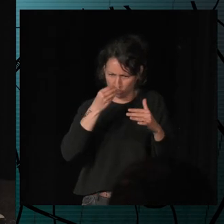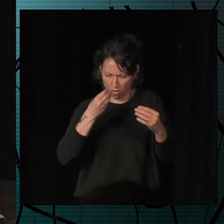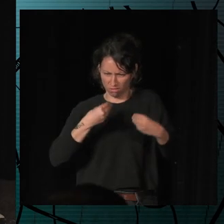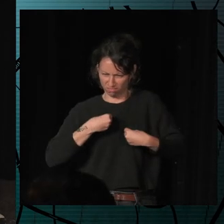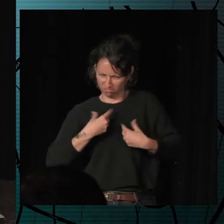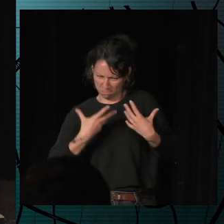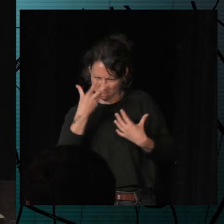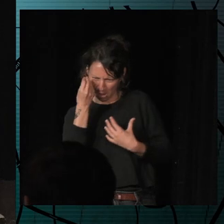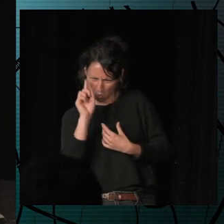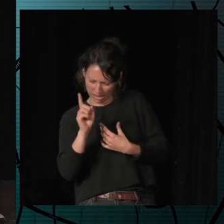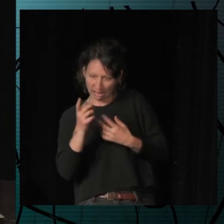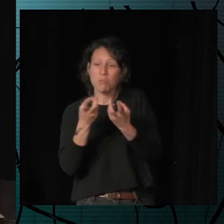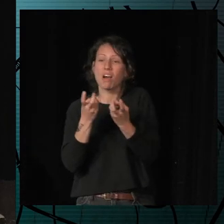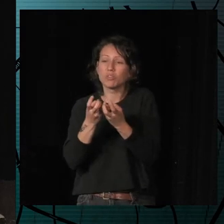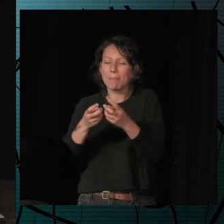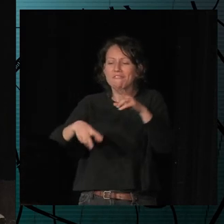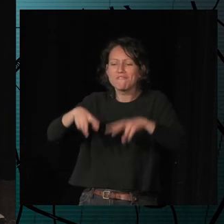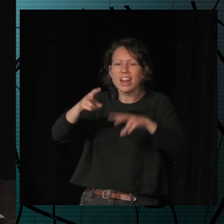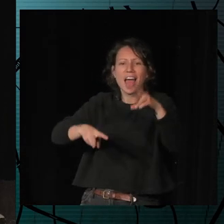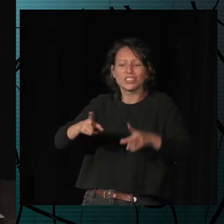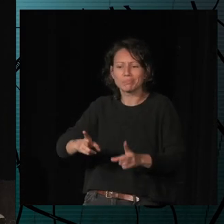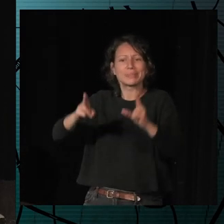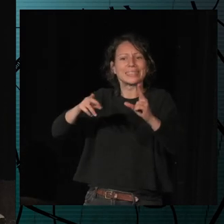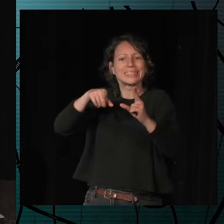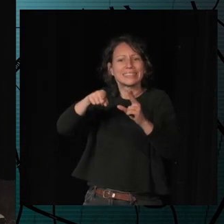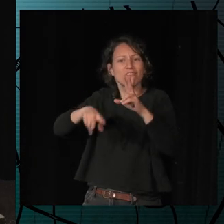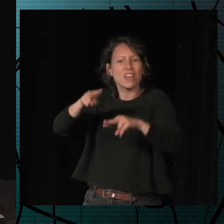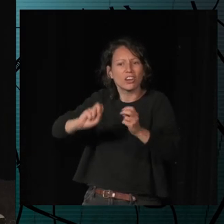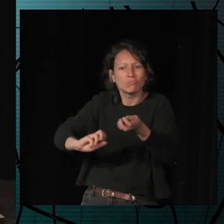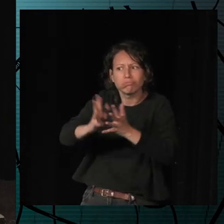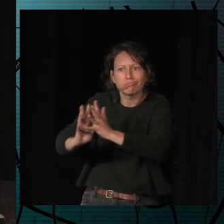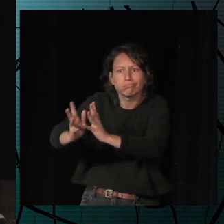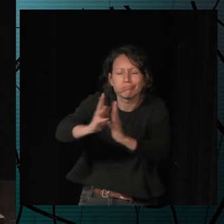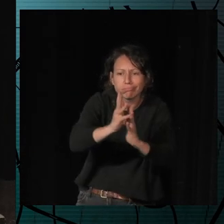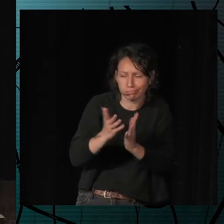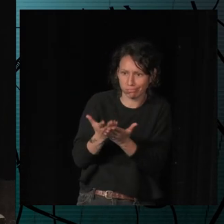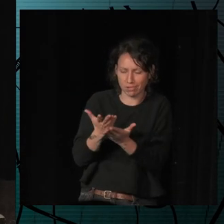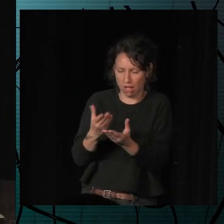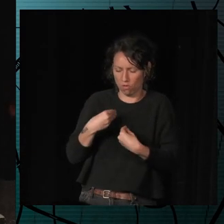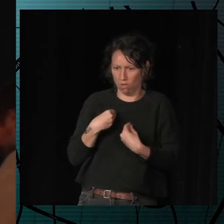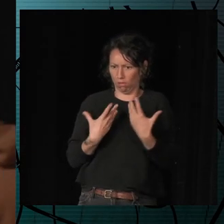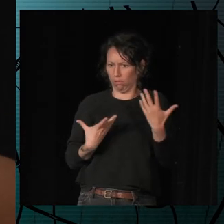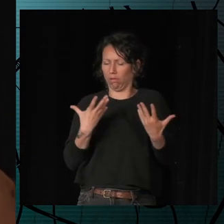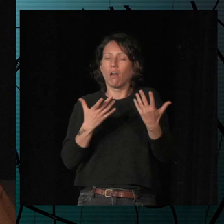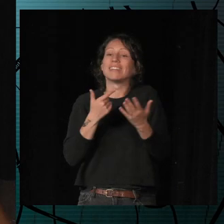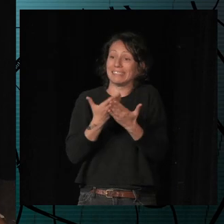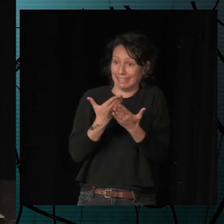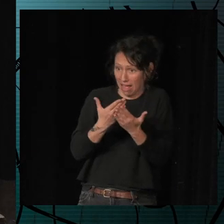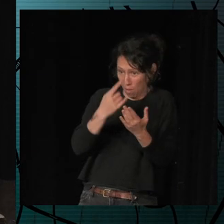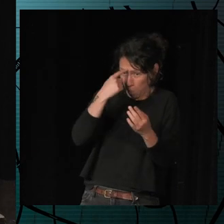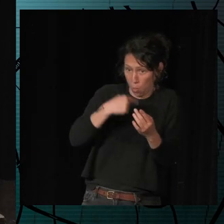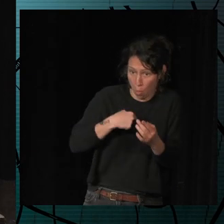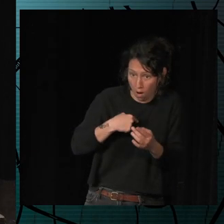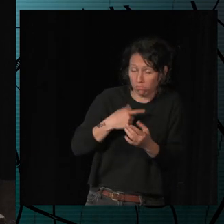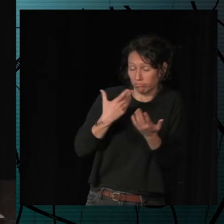la fameuse scène de l'incendie du village et ça ce genre de piste à mon avis c'est des pistes ce sont des pistes qui seraient vraiment intéressante à travailler sur de l'horreur